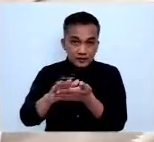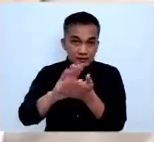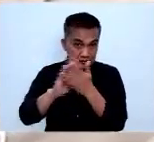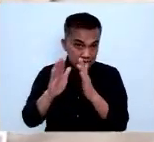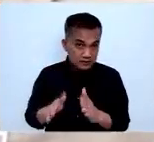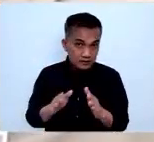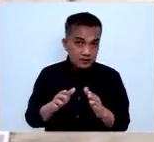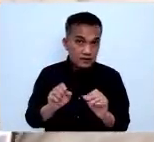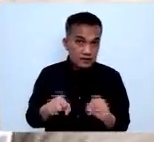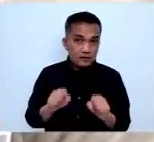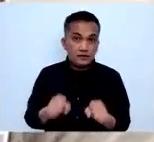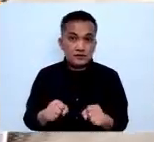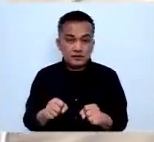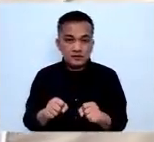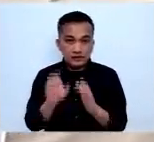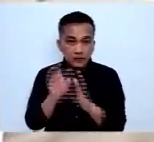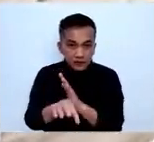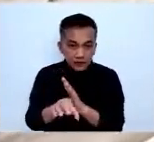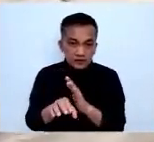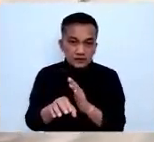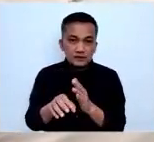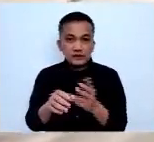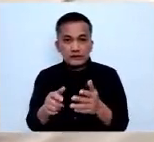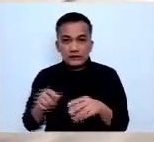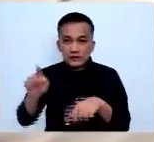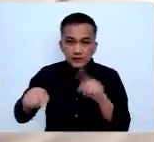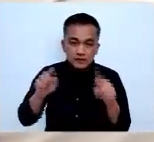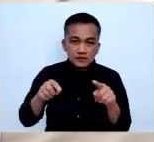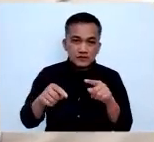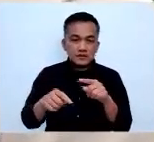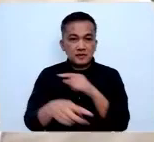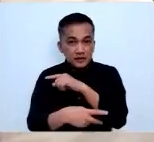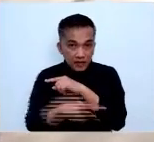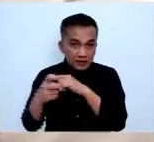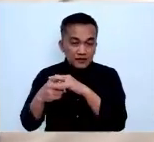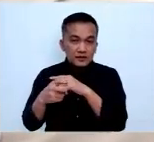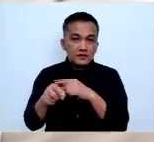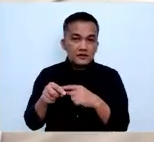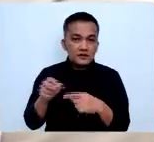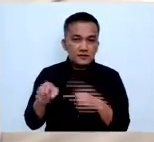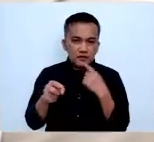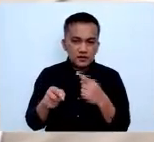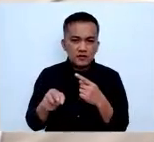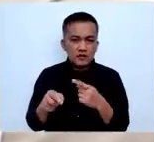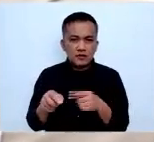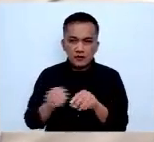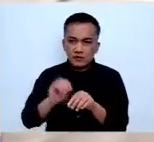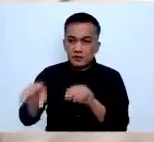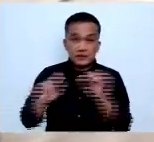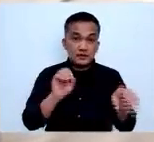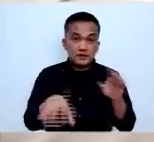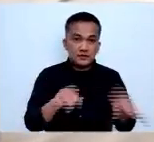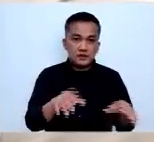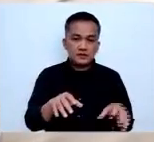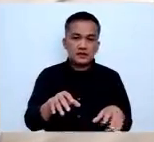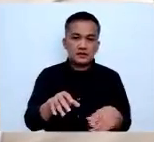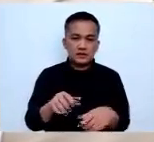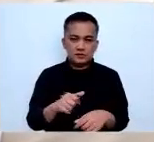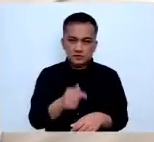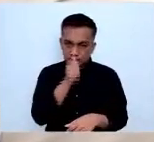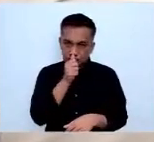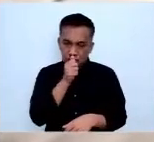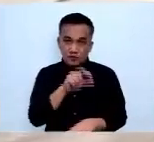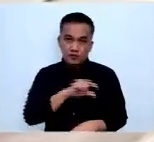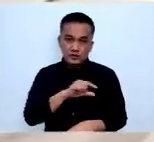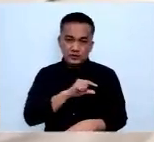possible crimes on properties, dukot, ganun po. Nag-field po tayo ng mga ununiformed personnel just to make sure that